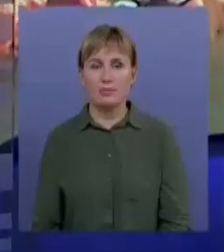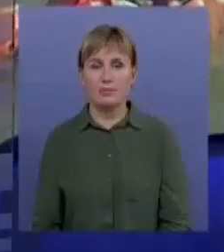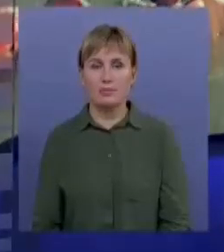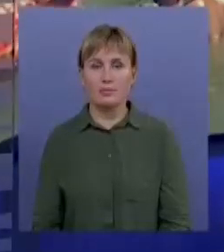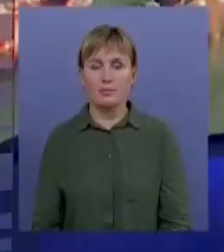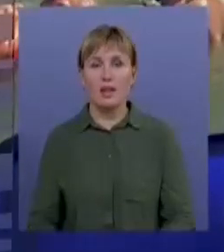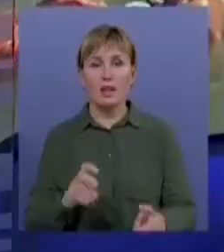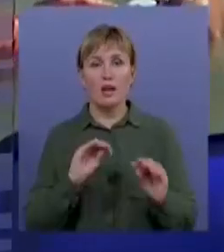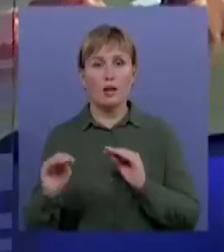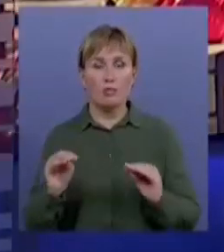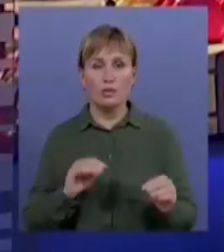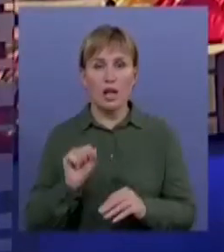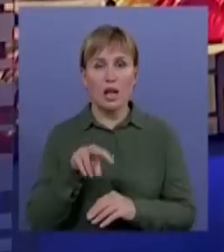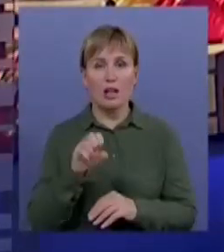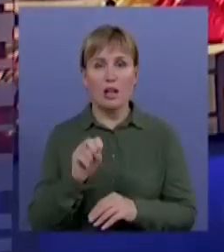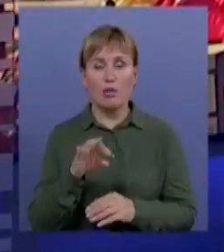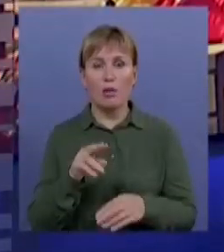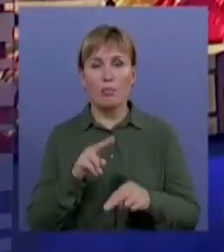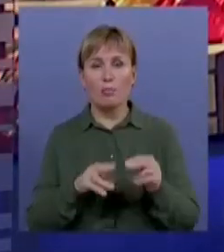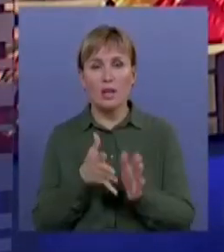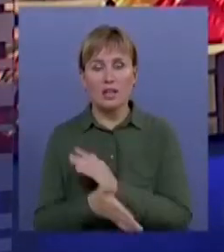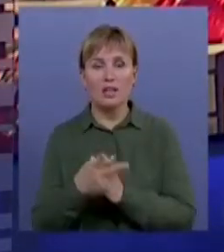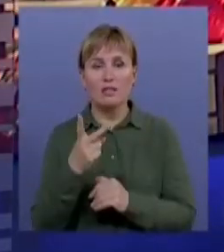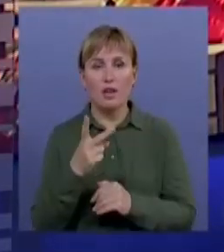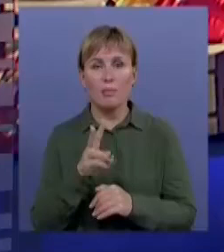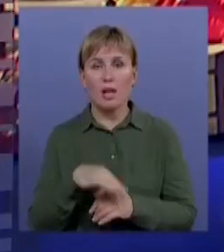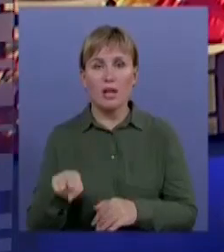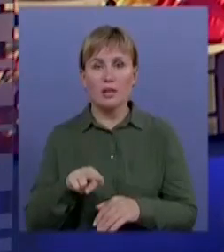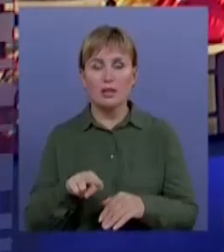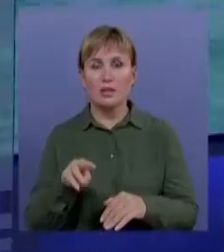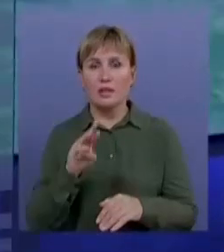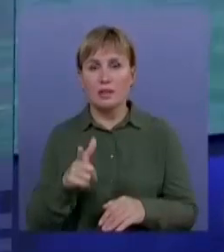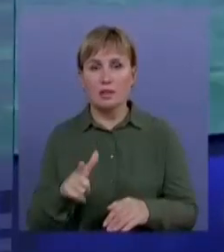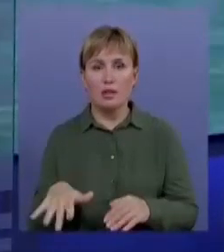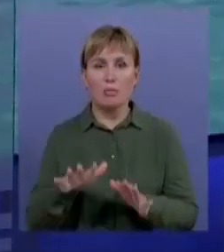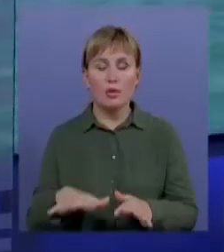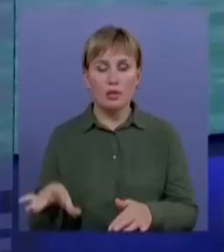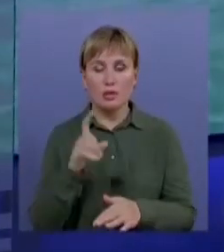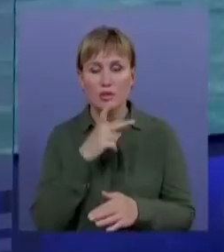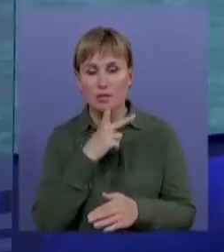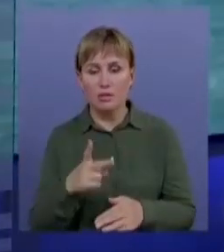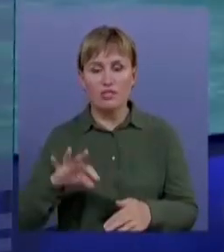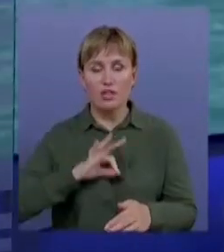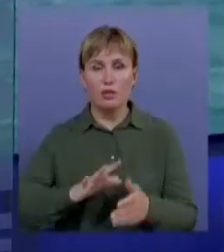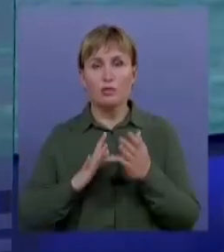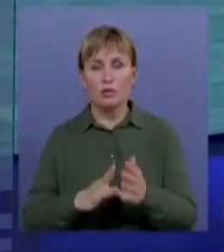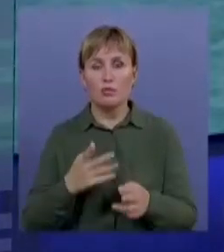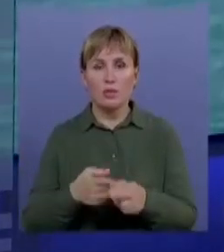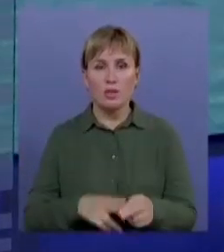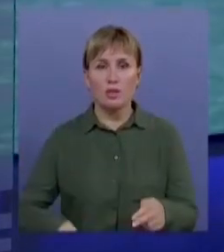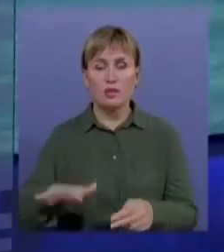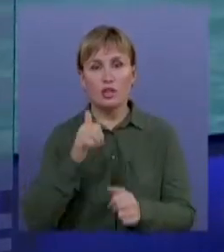На обустройство Алаколя потратят 2 миллиарда тенге. Местные власти начали понимать всю привлекательность и выгоду туризма в этой